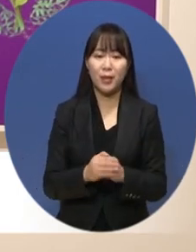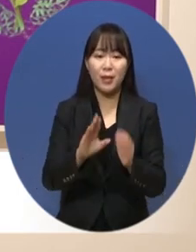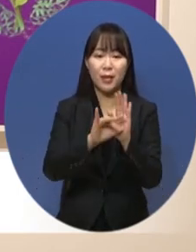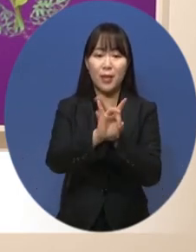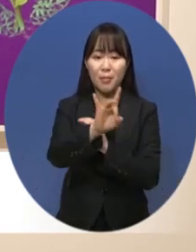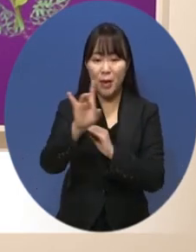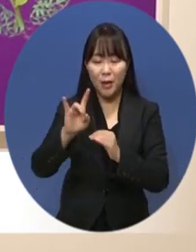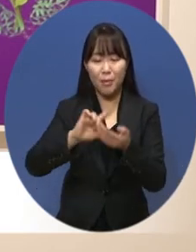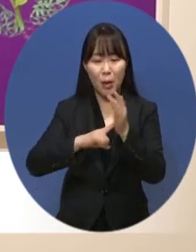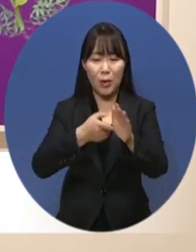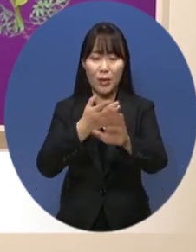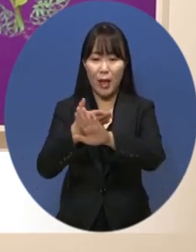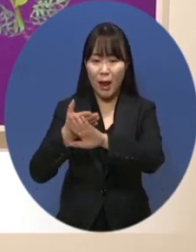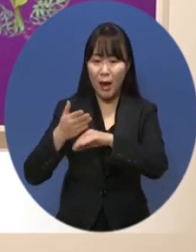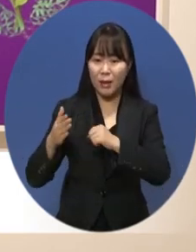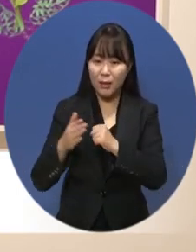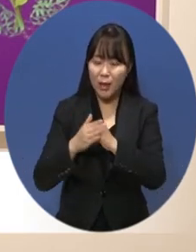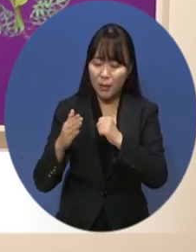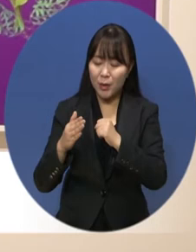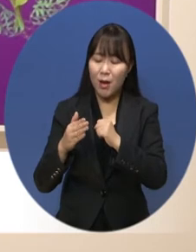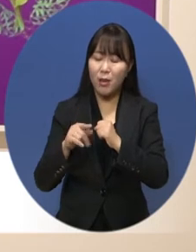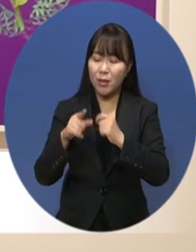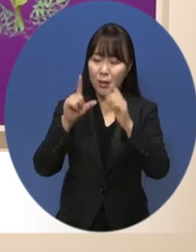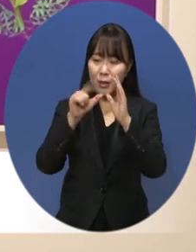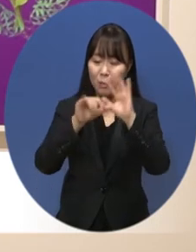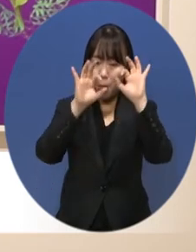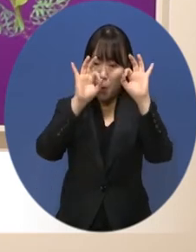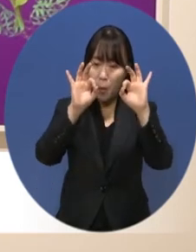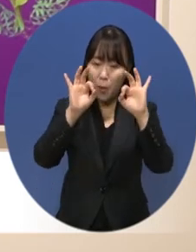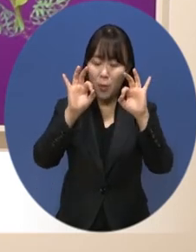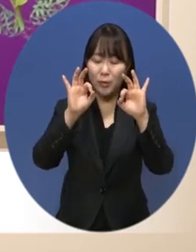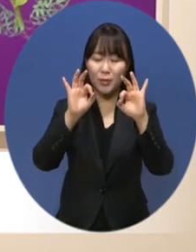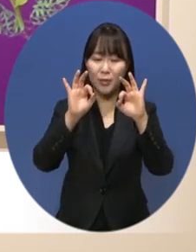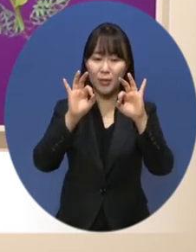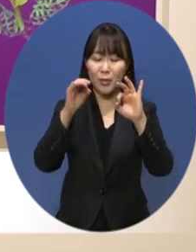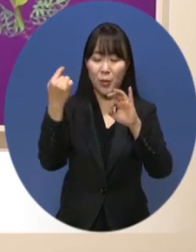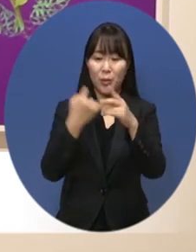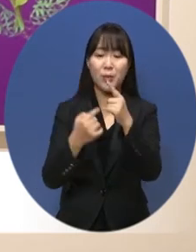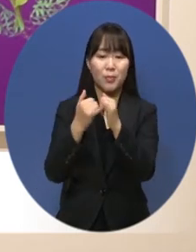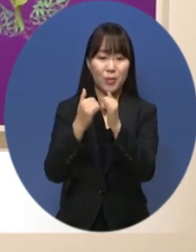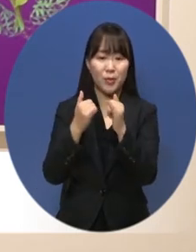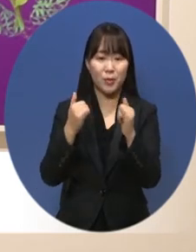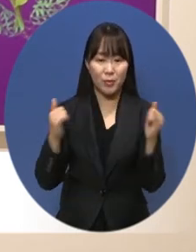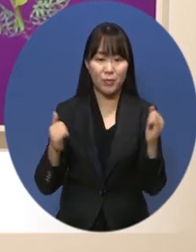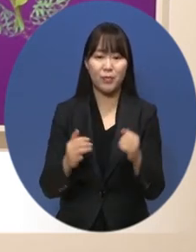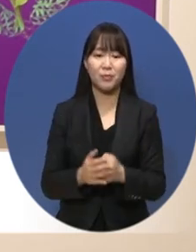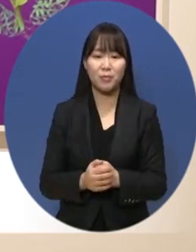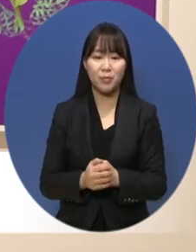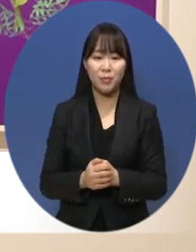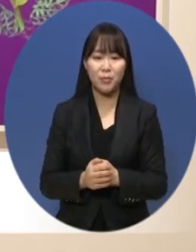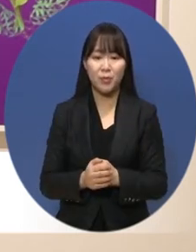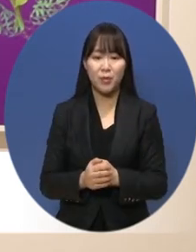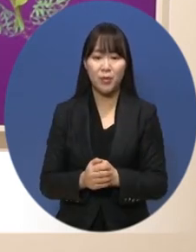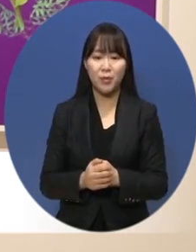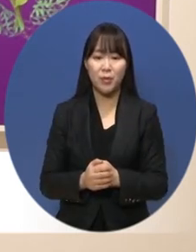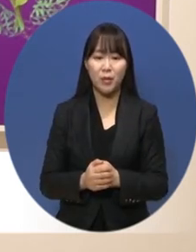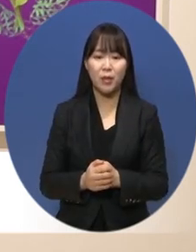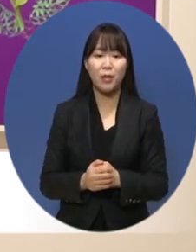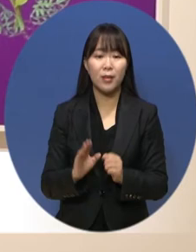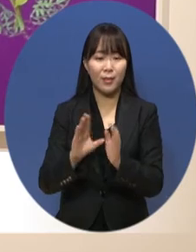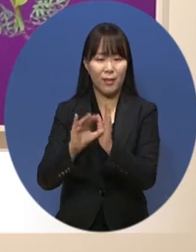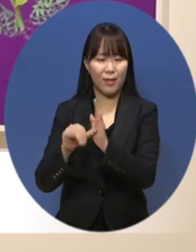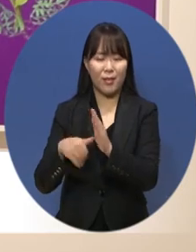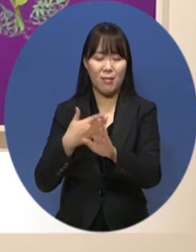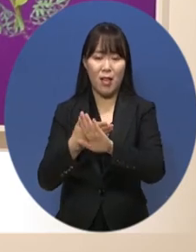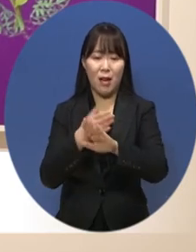그때그때 표현을 달리해야 했기 때문에 아마 여기 작품 보러 오시는 관람객들은 그때그때